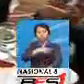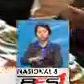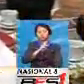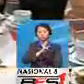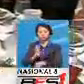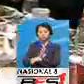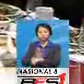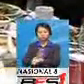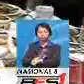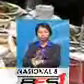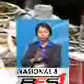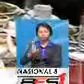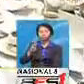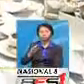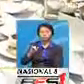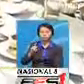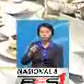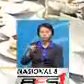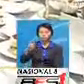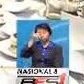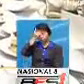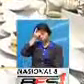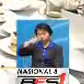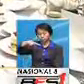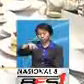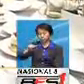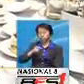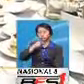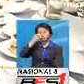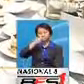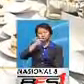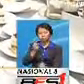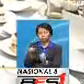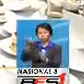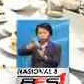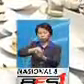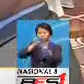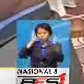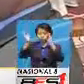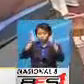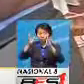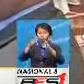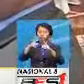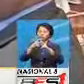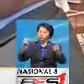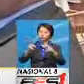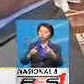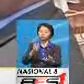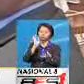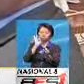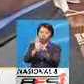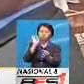perdagangan antarabangsa dan industri Datuk Seri Mustafa Mohamad menyifatkan penyertaan Malaysia dalam misi tersebut amat